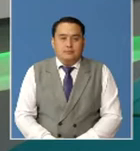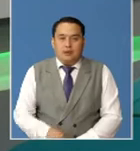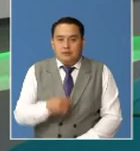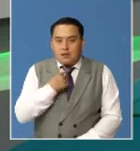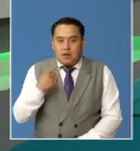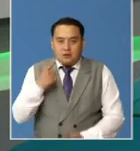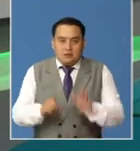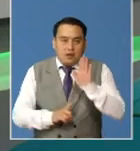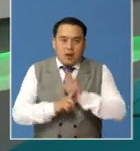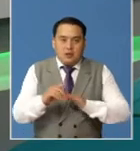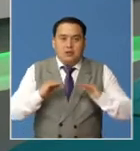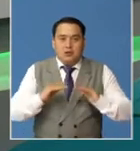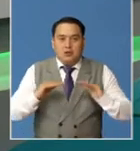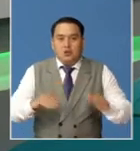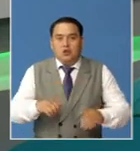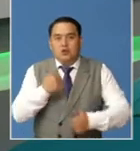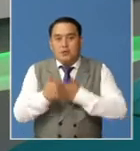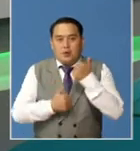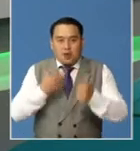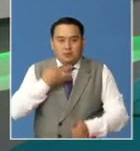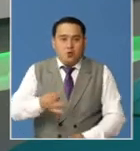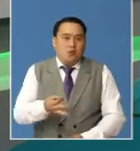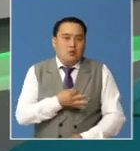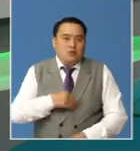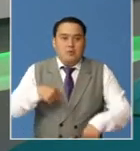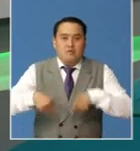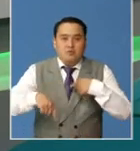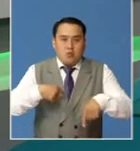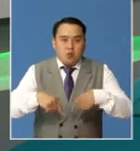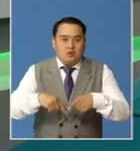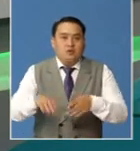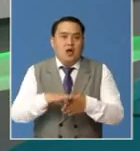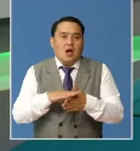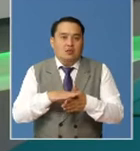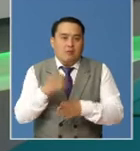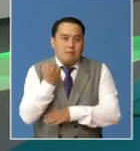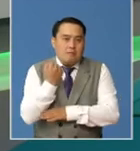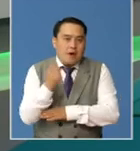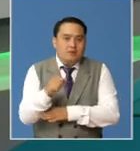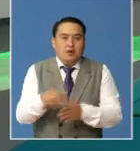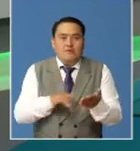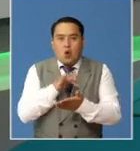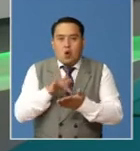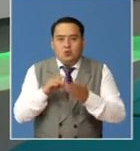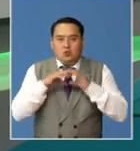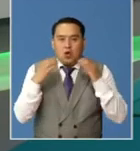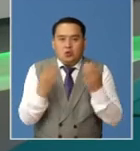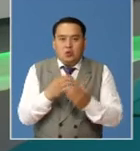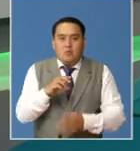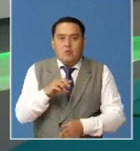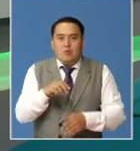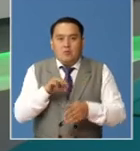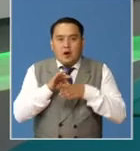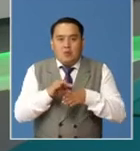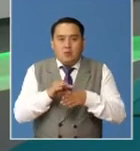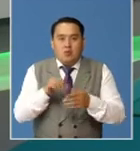В Талдыкургане стартовал детско-юношеский чемпионат Алматинской области по футболу. Звание победителя на городском стадионе «Булашак»